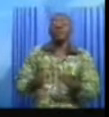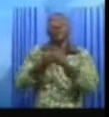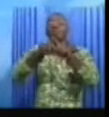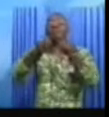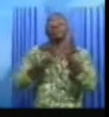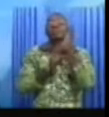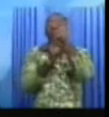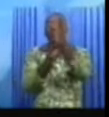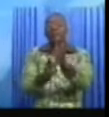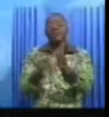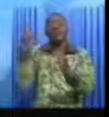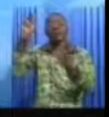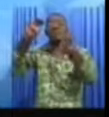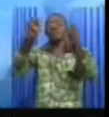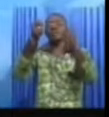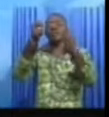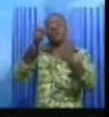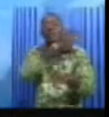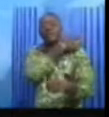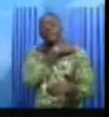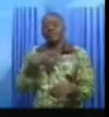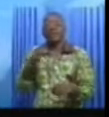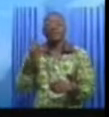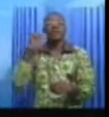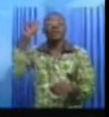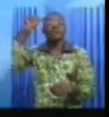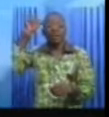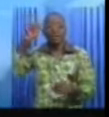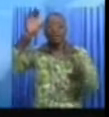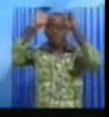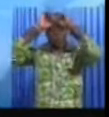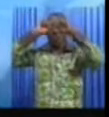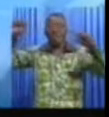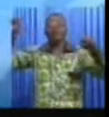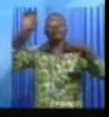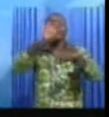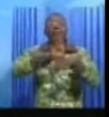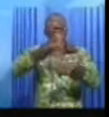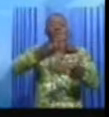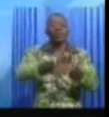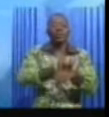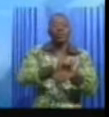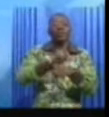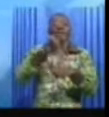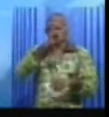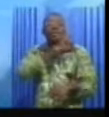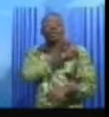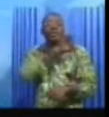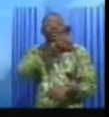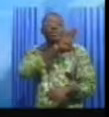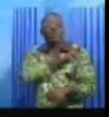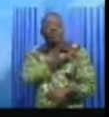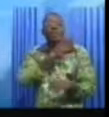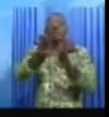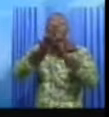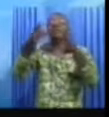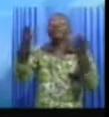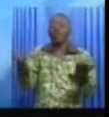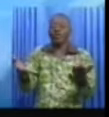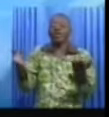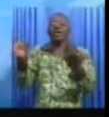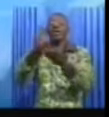houleux sur la thématique. Hier, c'est le film Le président du Camerounais, Jean-Pierre Bekolo, qui a ouvert le bal. Oumou